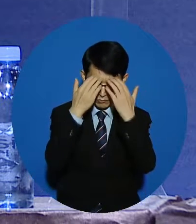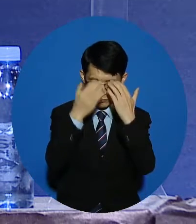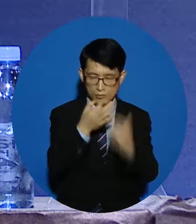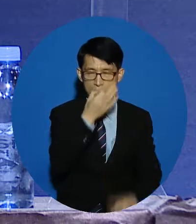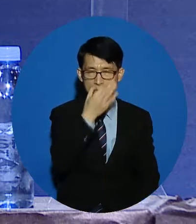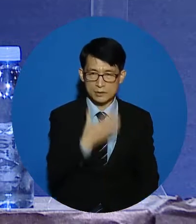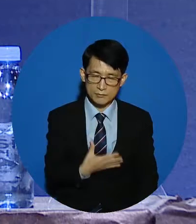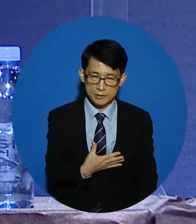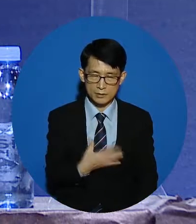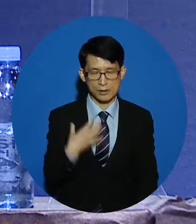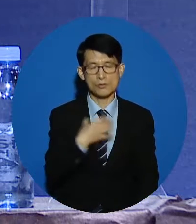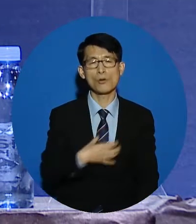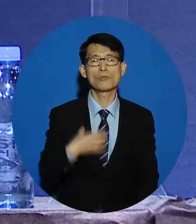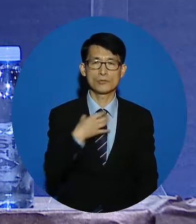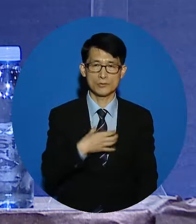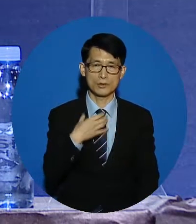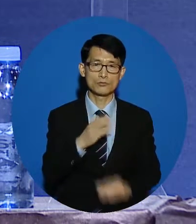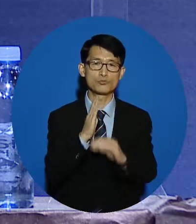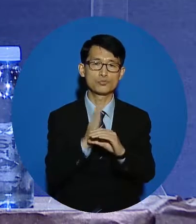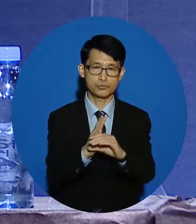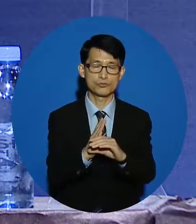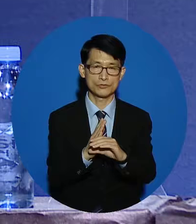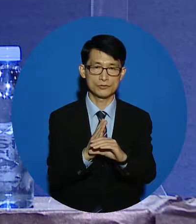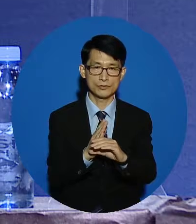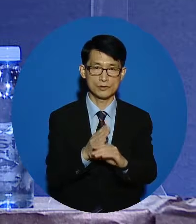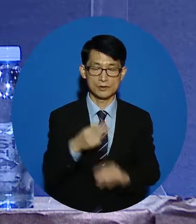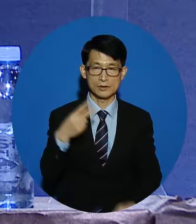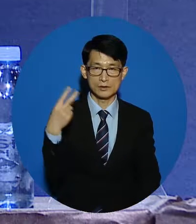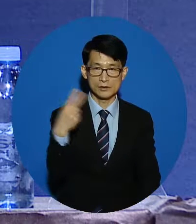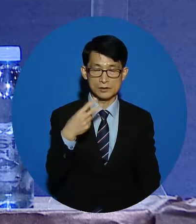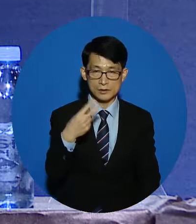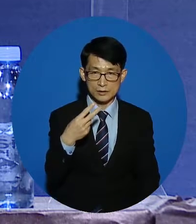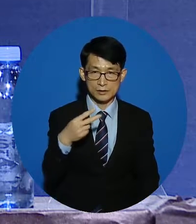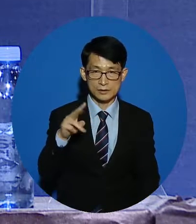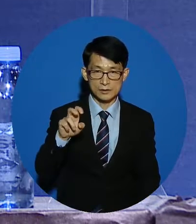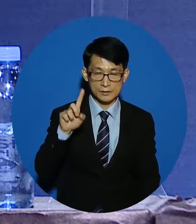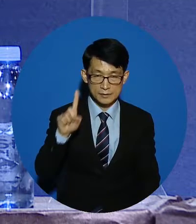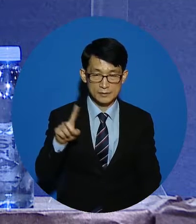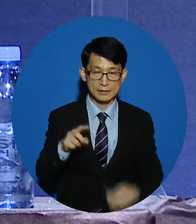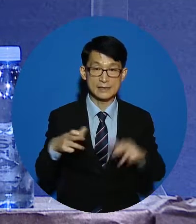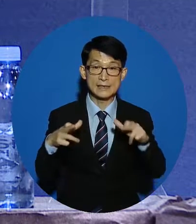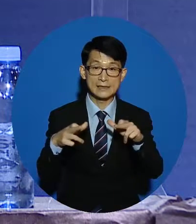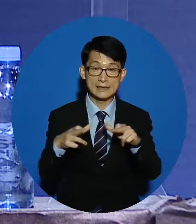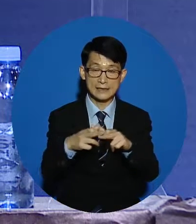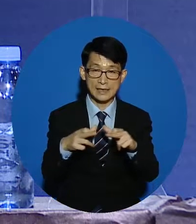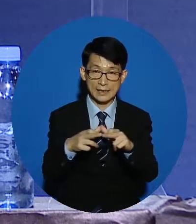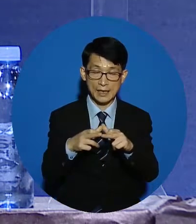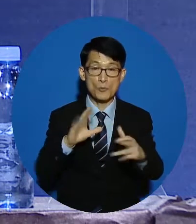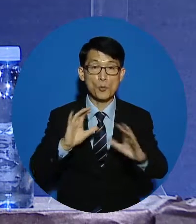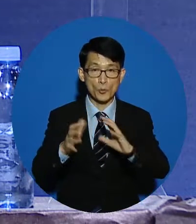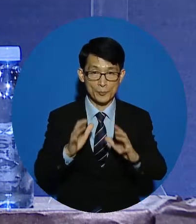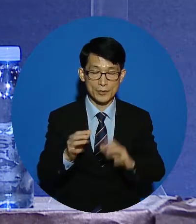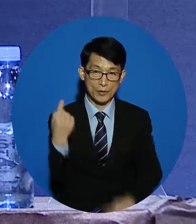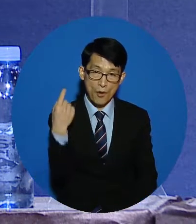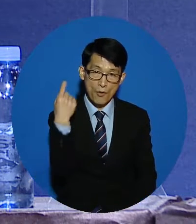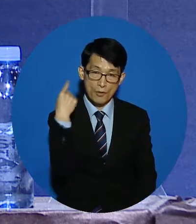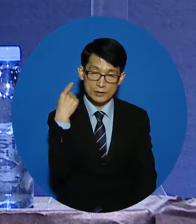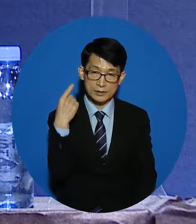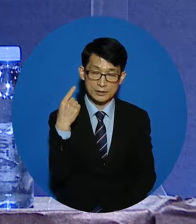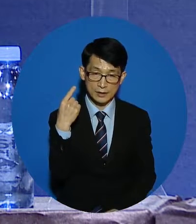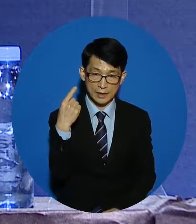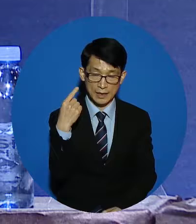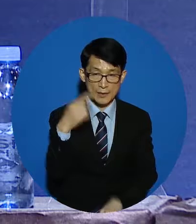있는 현실입니다. 그래서 2021 평창 장애포럼에서도 어제 기조